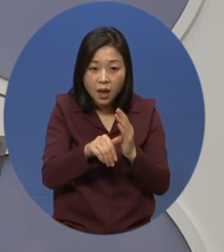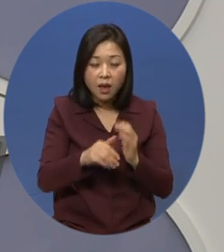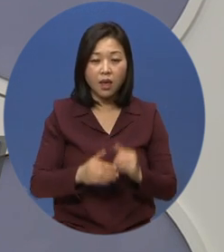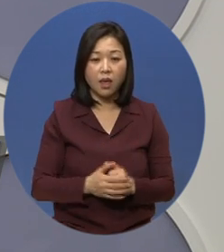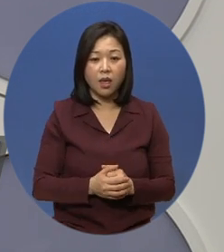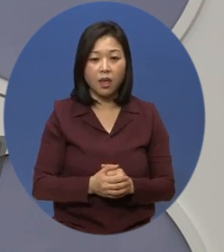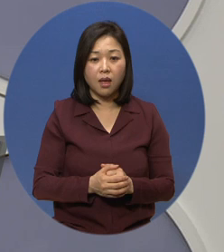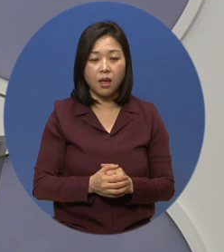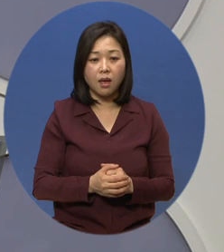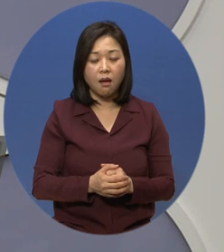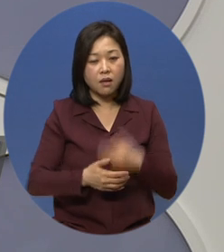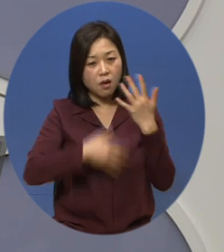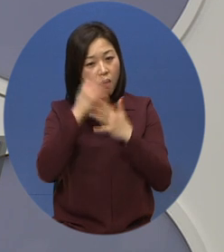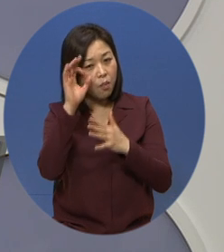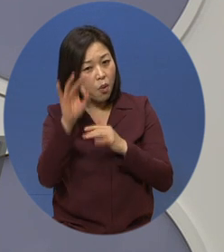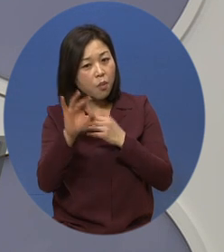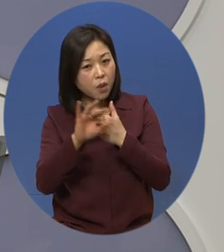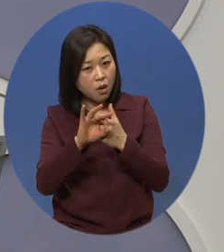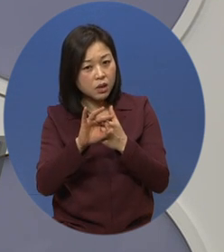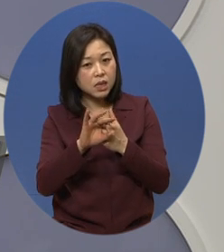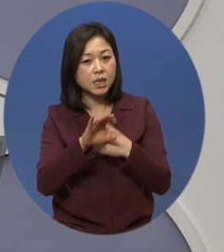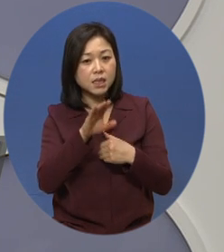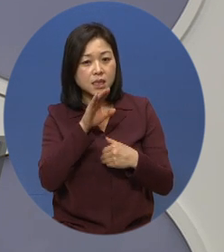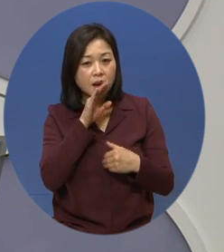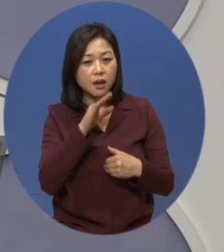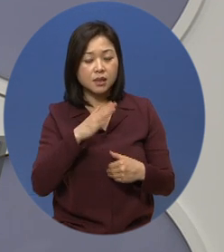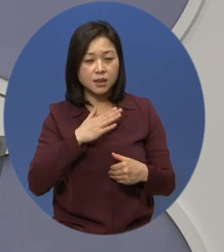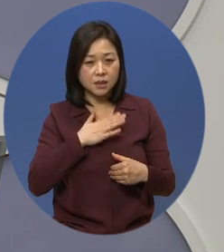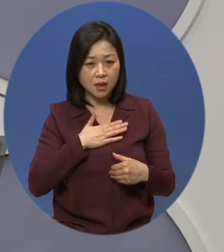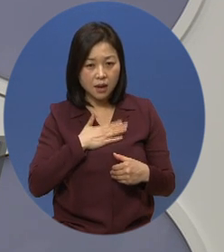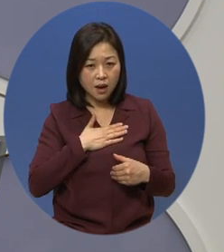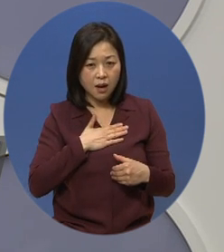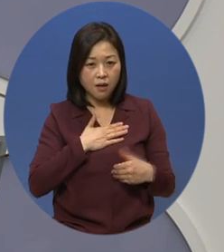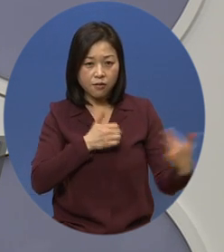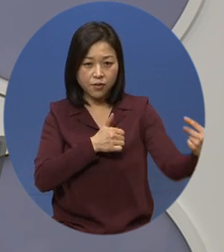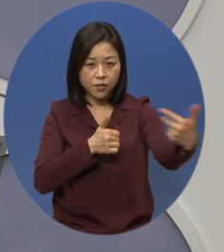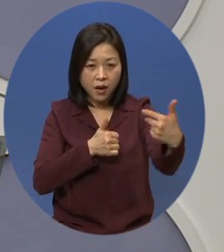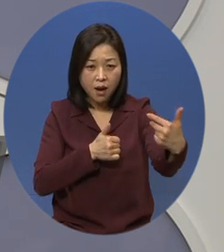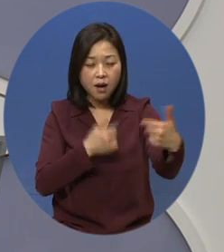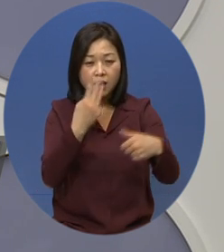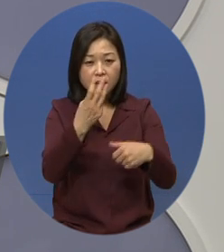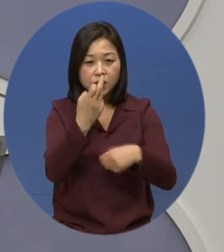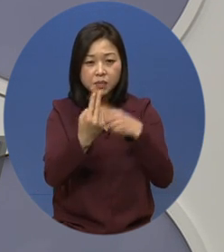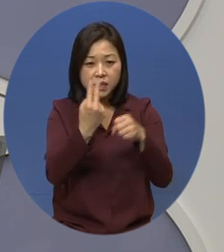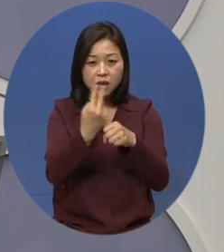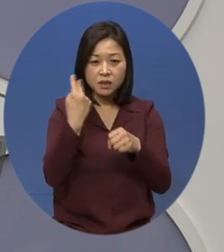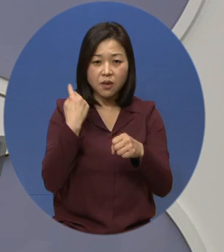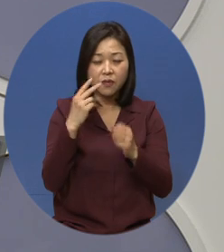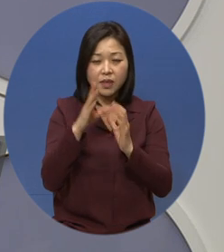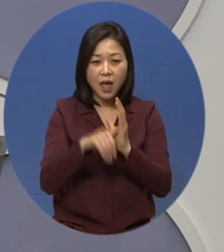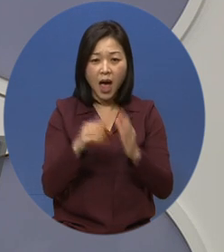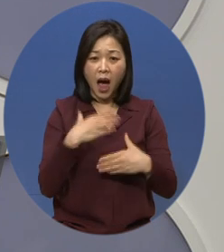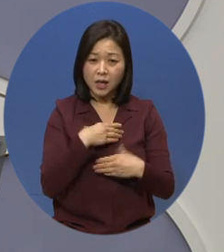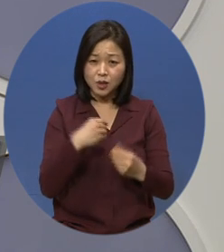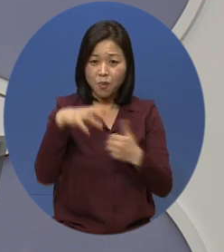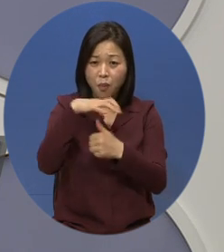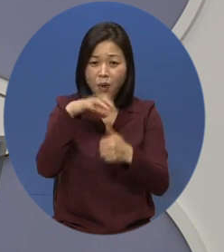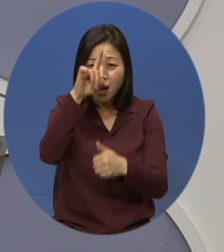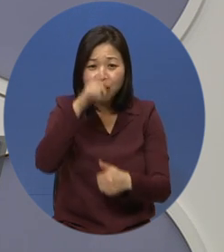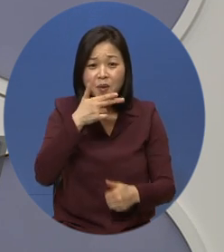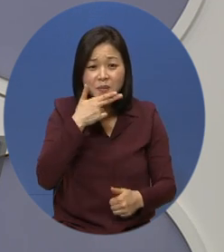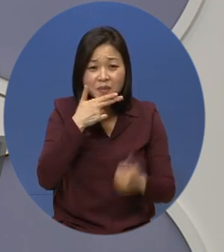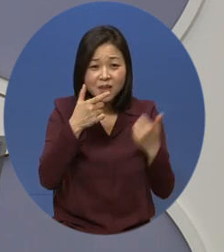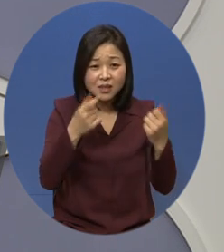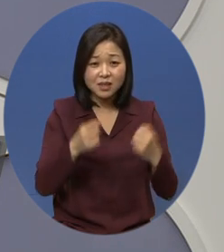앞으로 보시면은 실제로 제가 그걸 다 찍은 거예요 그런데 그 당시에 뭐 32년 전에 무슨 뭐 장비가 안전 장비가 하나도